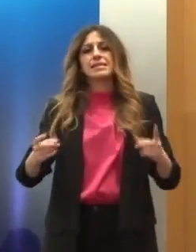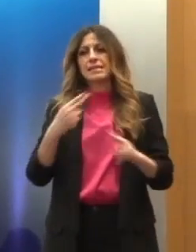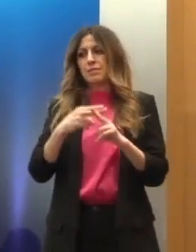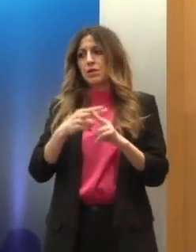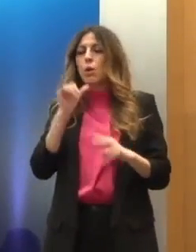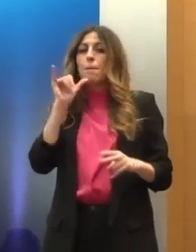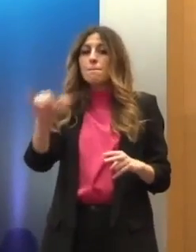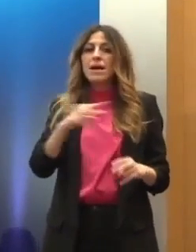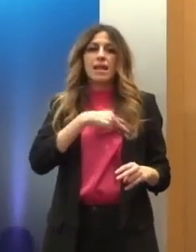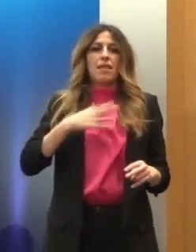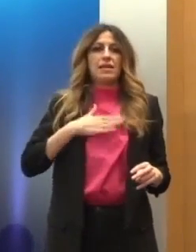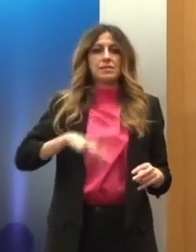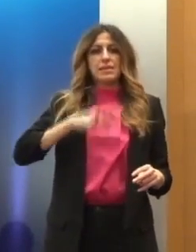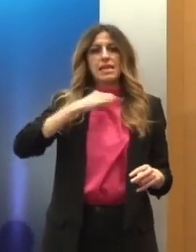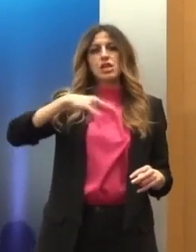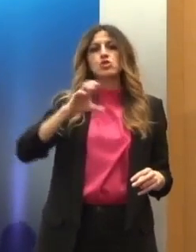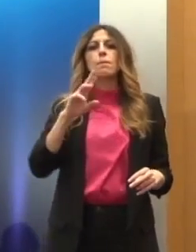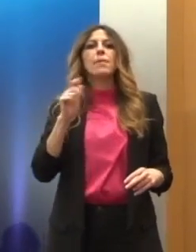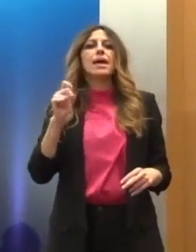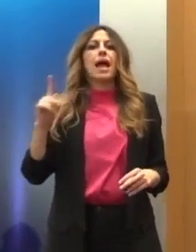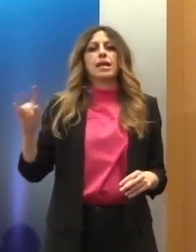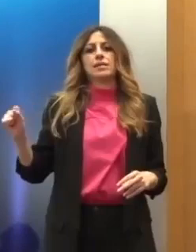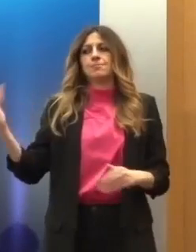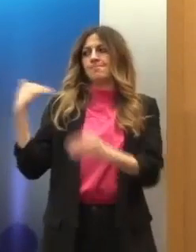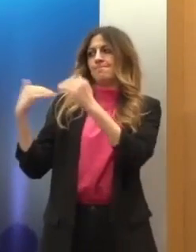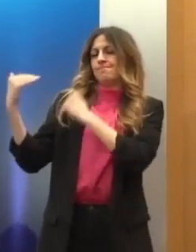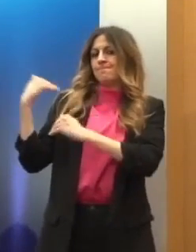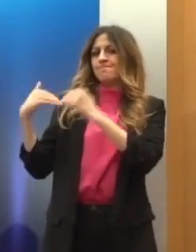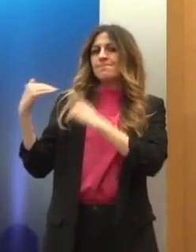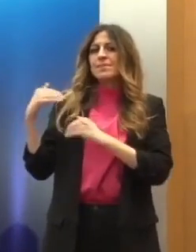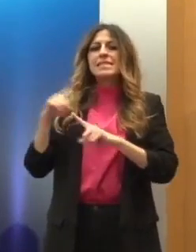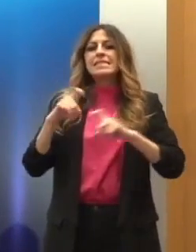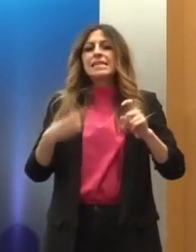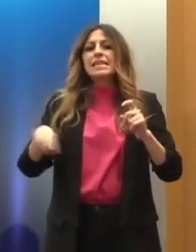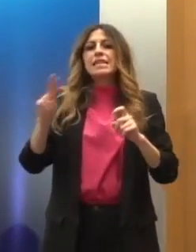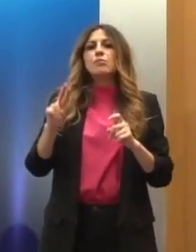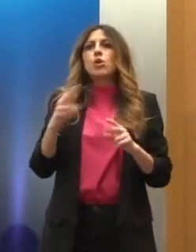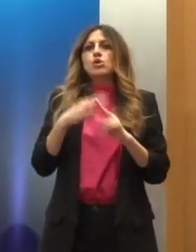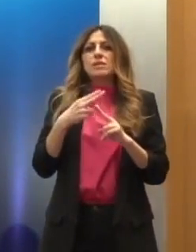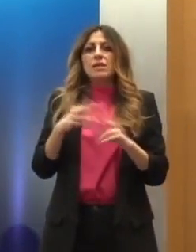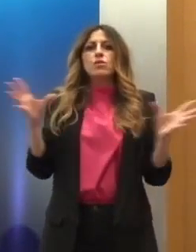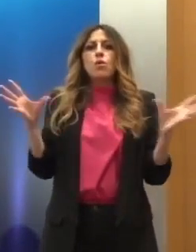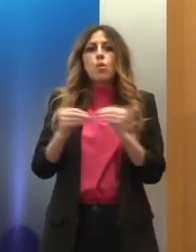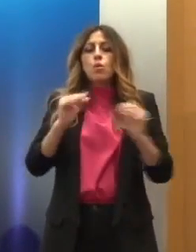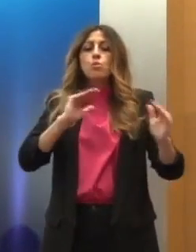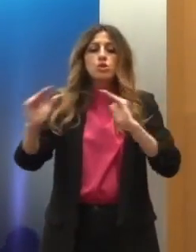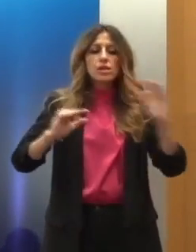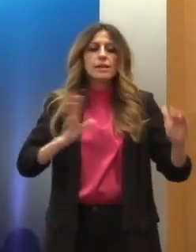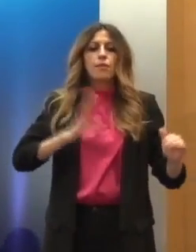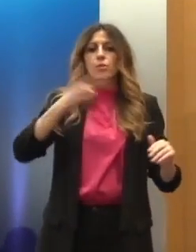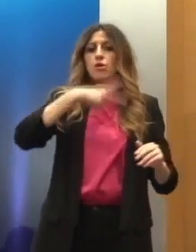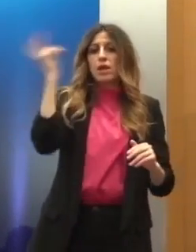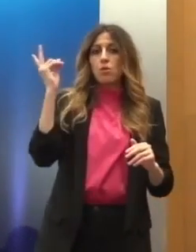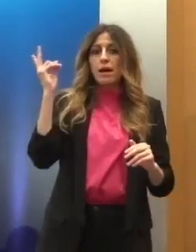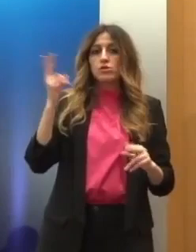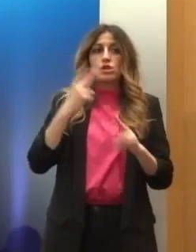κύριος Περάκης, μας έθετε το ερώτημα τι είναι πιο αποτελεσματικό για την προώθηση και προστασία των ανθρωπίνων δικαιωμάτων. Είναι η διεκδίκησή